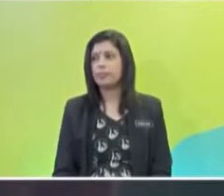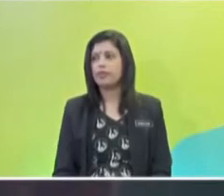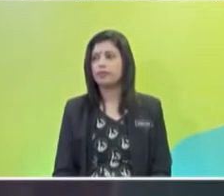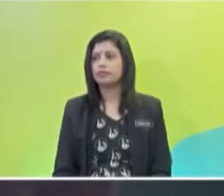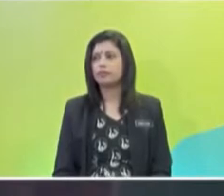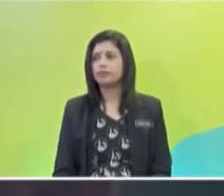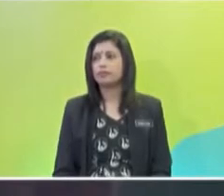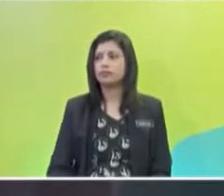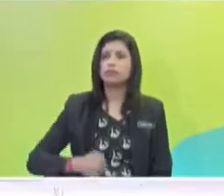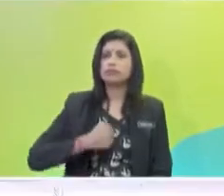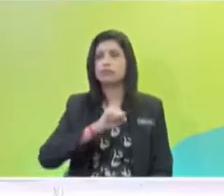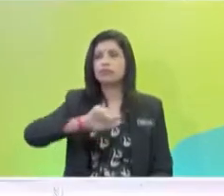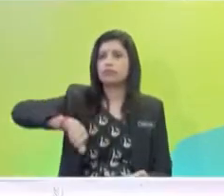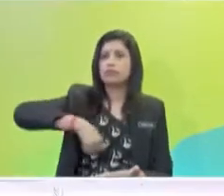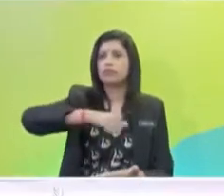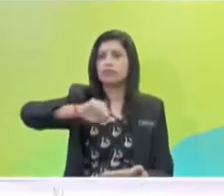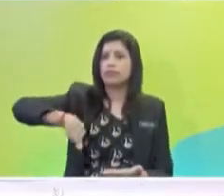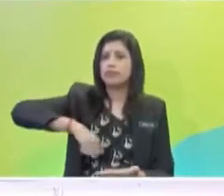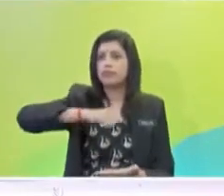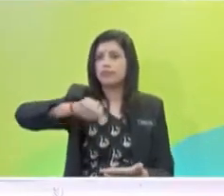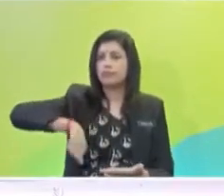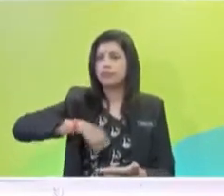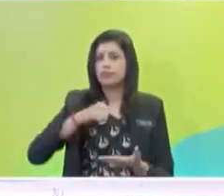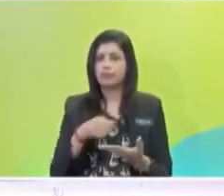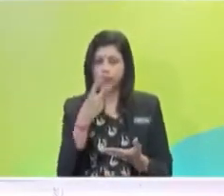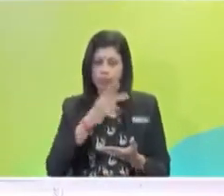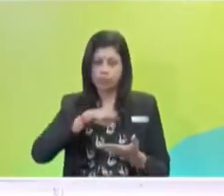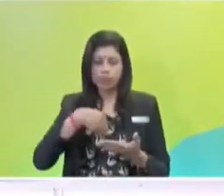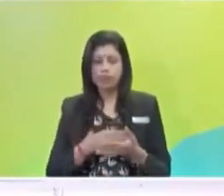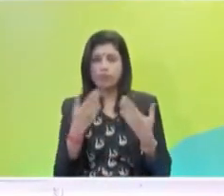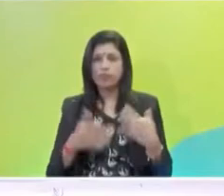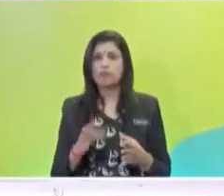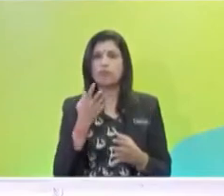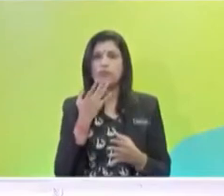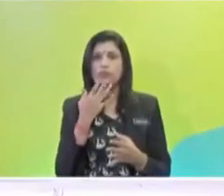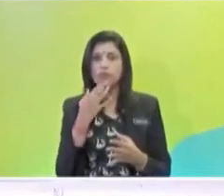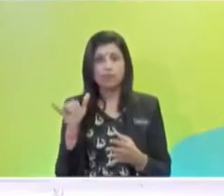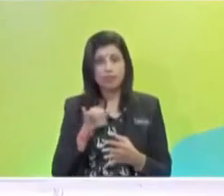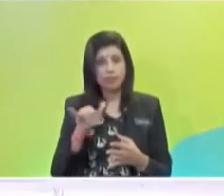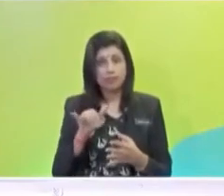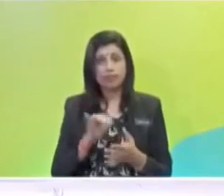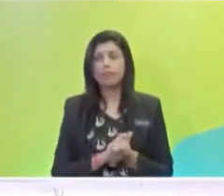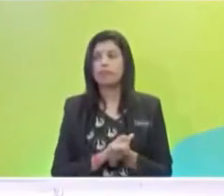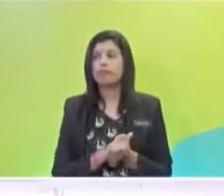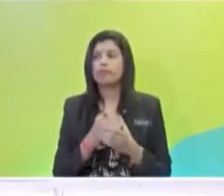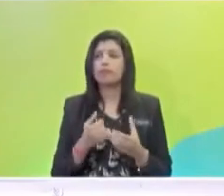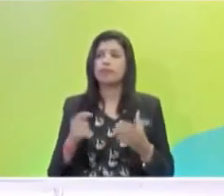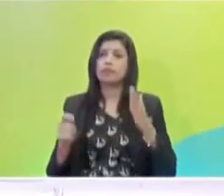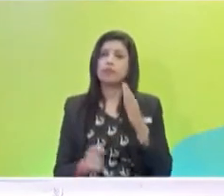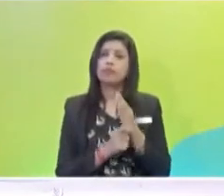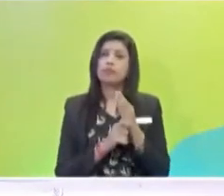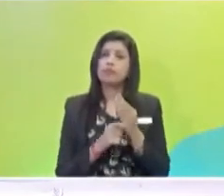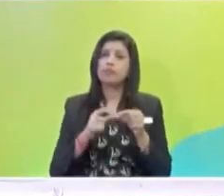kita campur. Campur. Dah sebati dah ni cikgu. Okey dah. Sekarang kita nak masukkan sedikit kacang yang